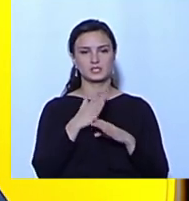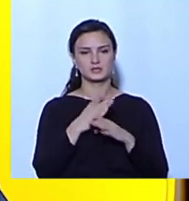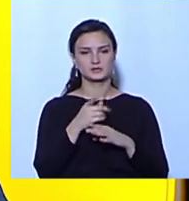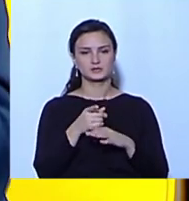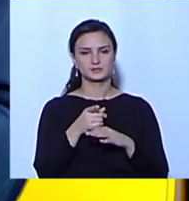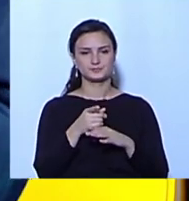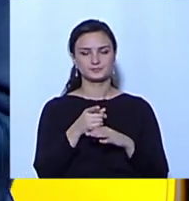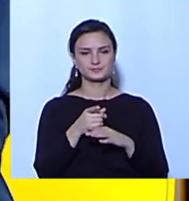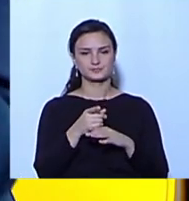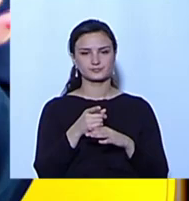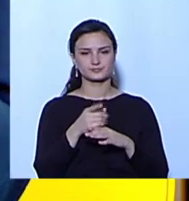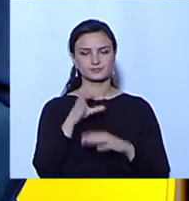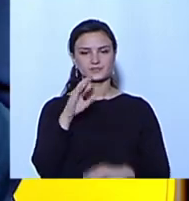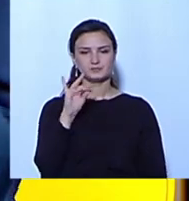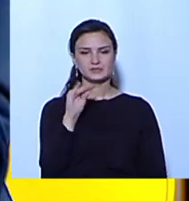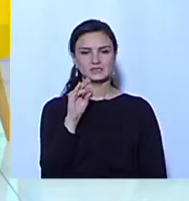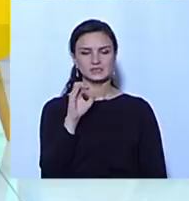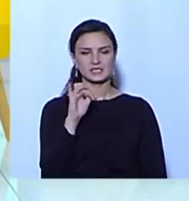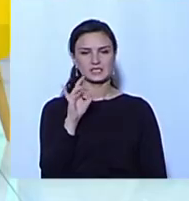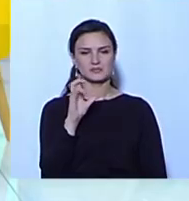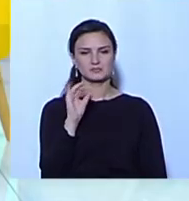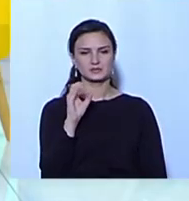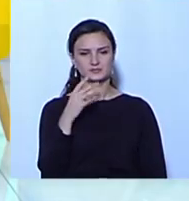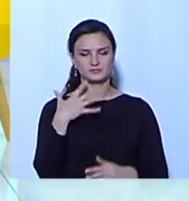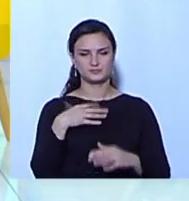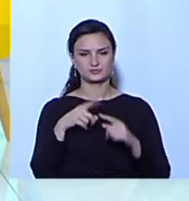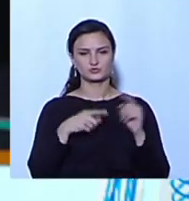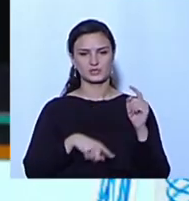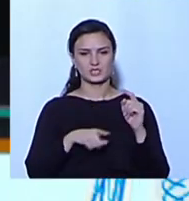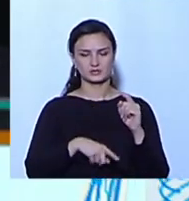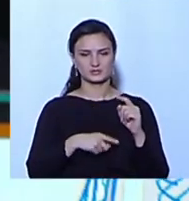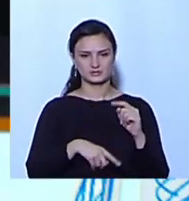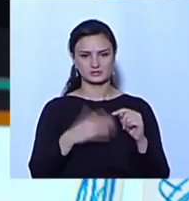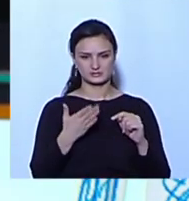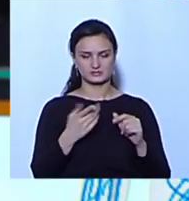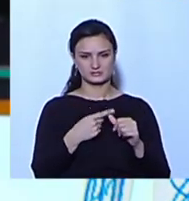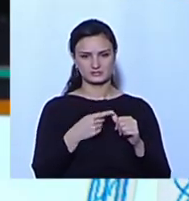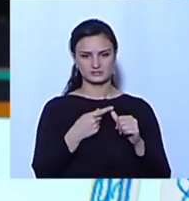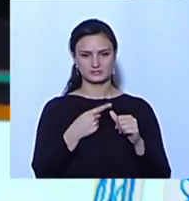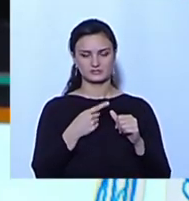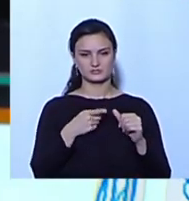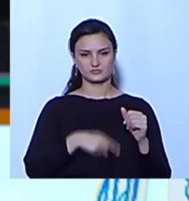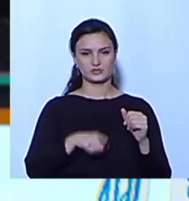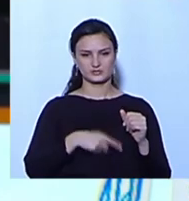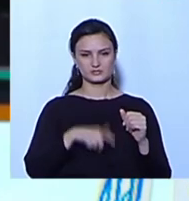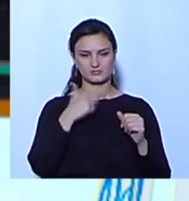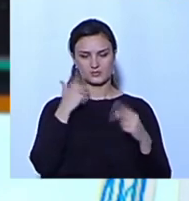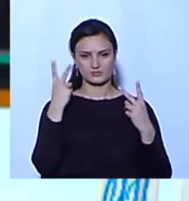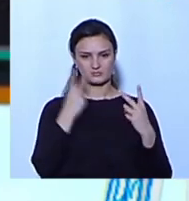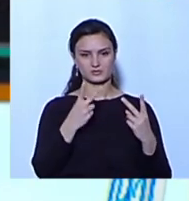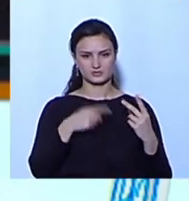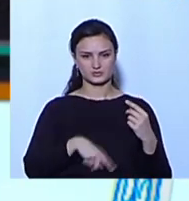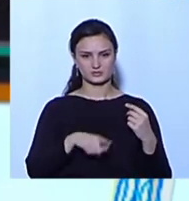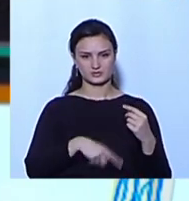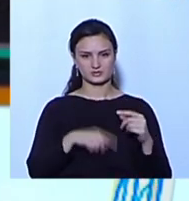აი სფინქტერების, ასე ვთქვათ, მოშლა. ეს ეხება უკვე შარდის ბუშტს, აი აგენ შარდის ბუშტი მაყურებელმა რომ წარმოიდგინოს.